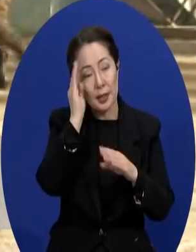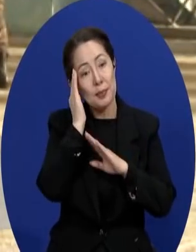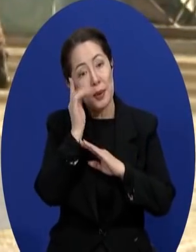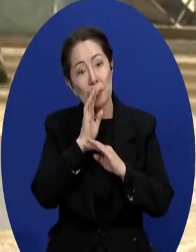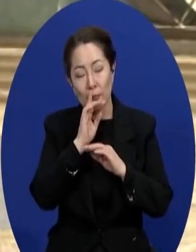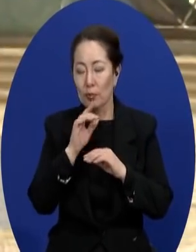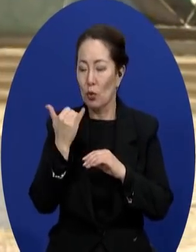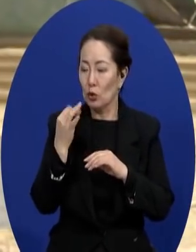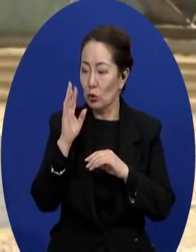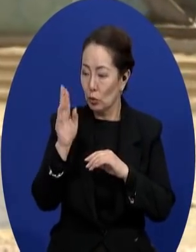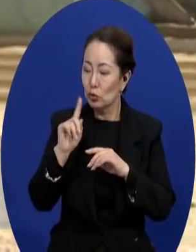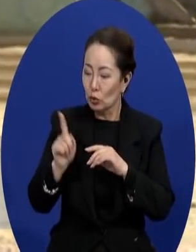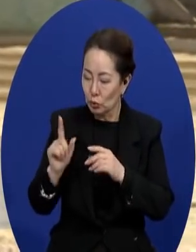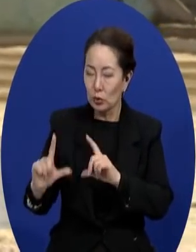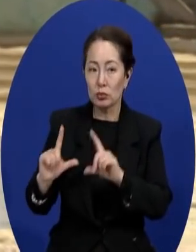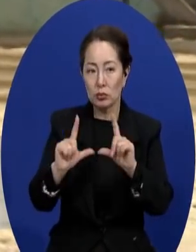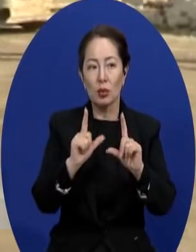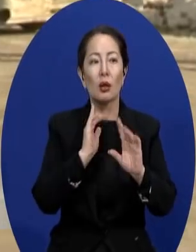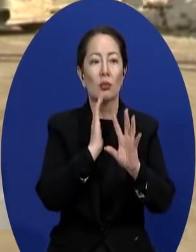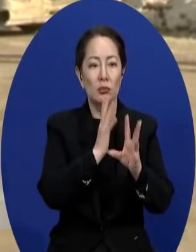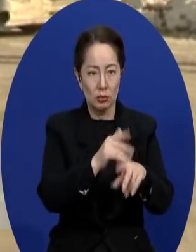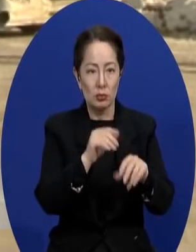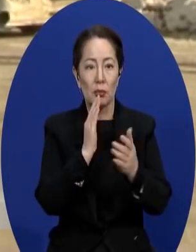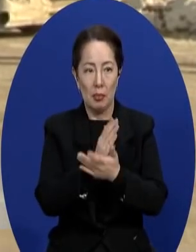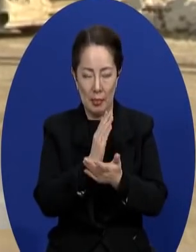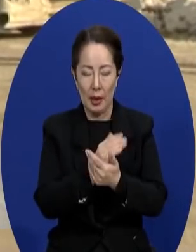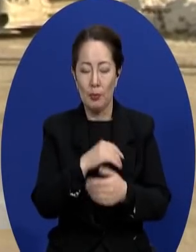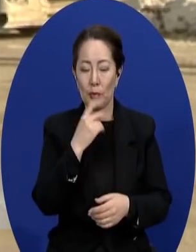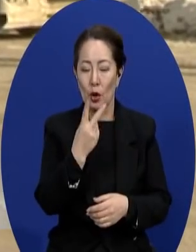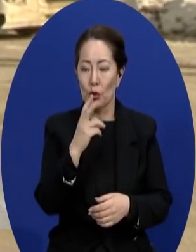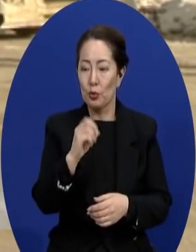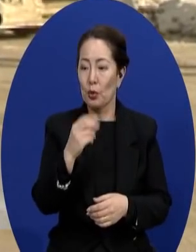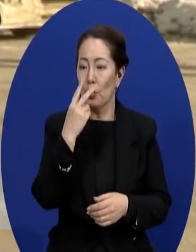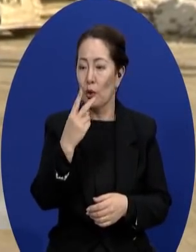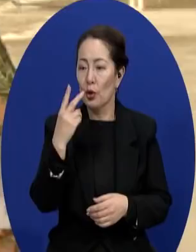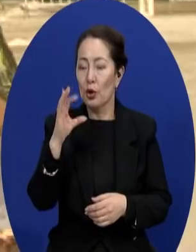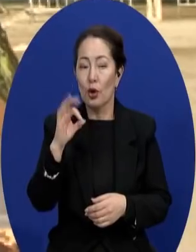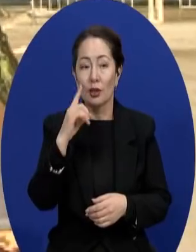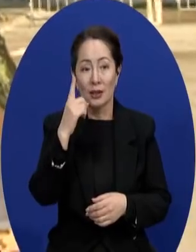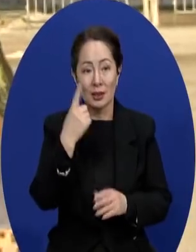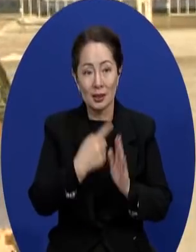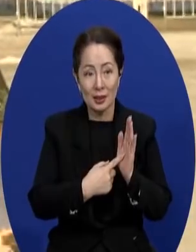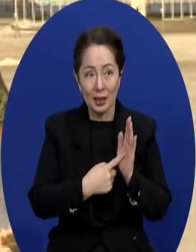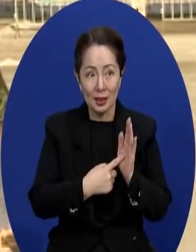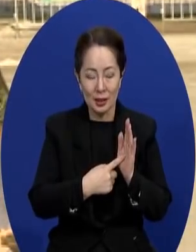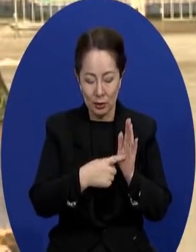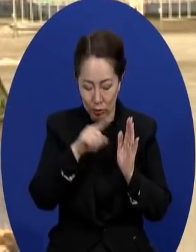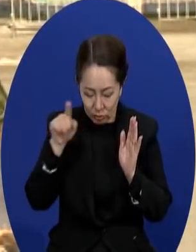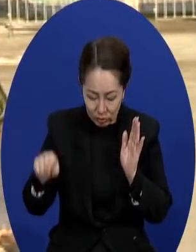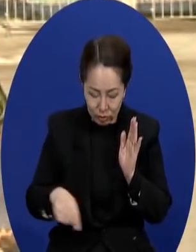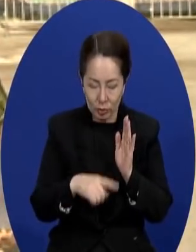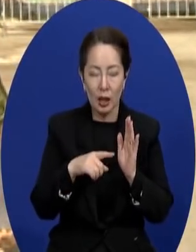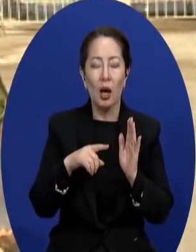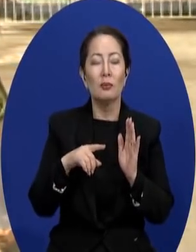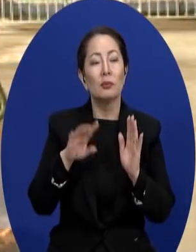хамтын зөвшөөрлөөр нэвтрэх үйл ажиллагаа явагдаж байна. 2022 оны 1 сарын 1-ээс өнөөдөр хүртэл хугацаанд нийтдээ